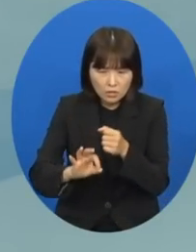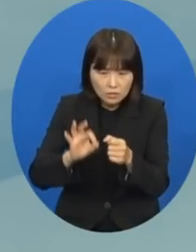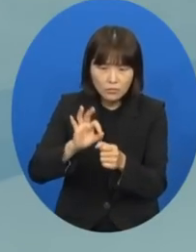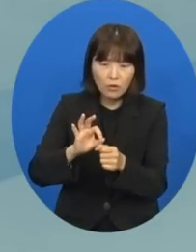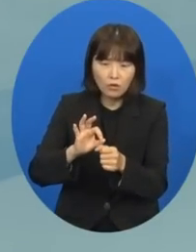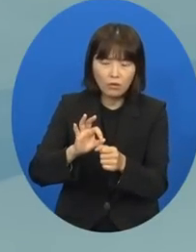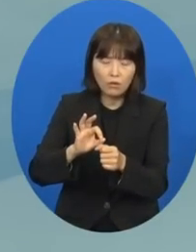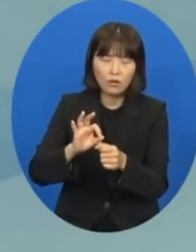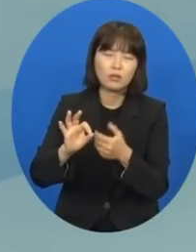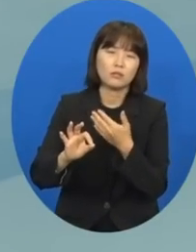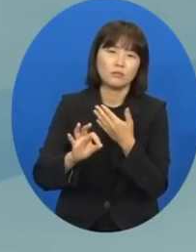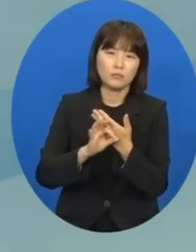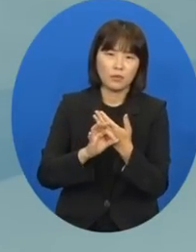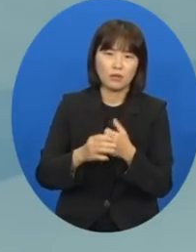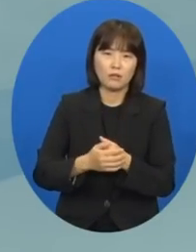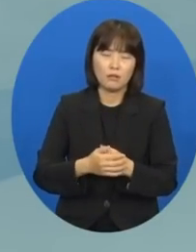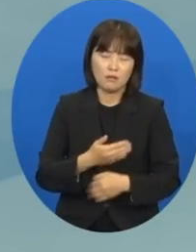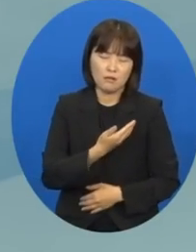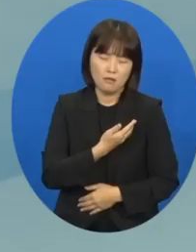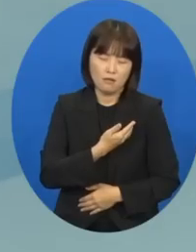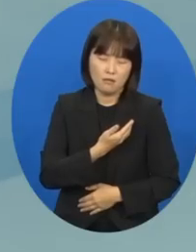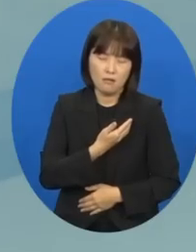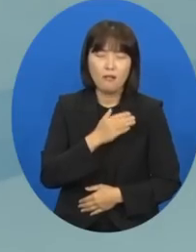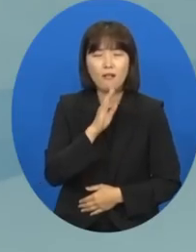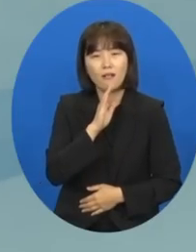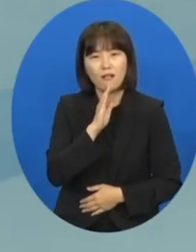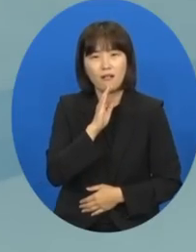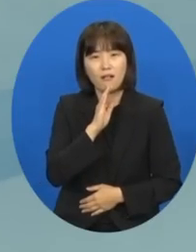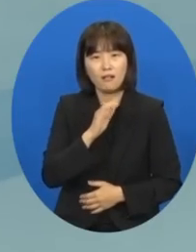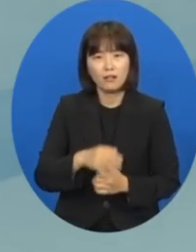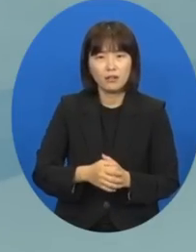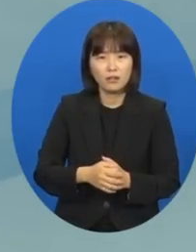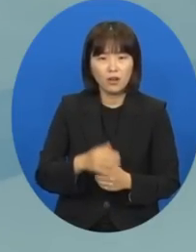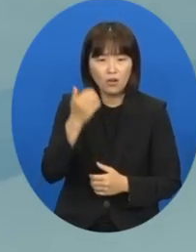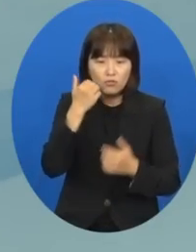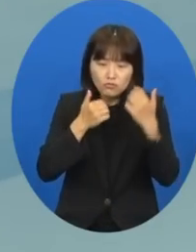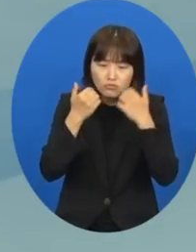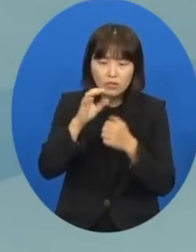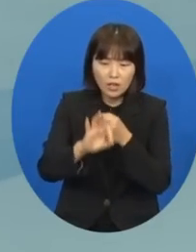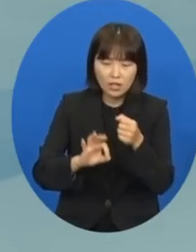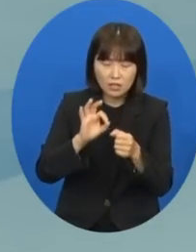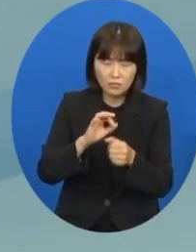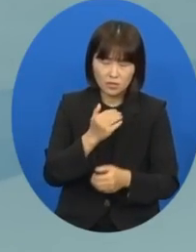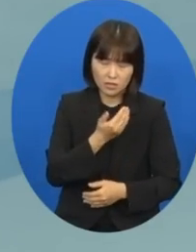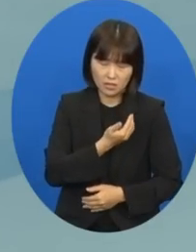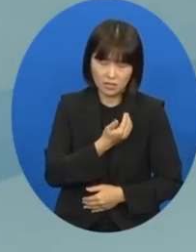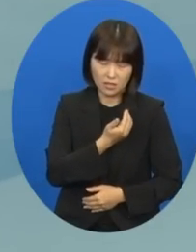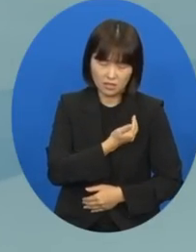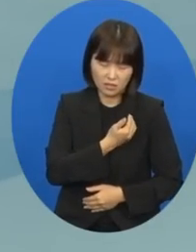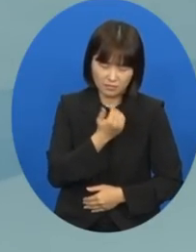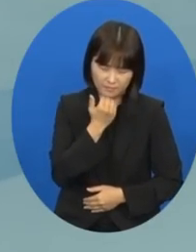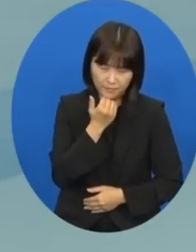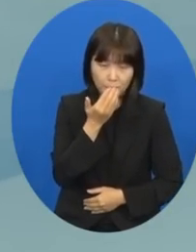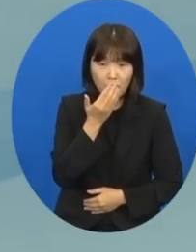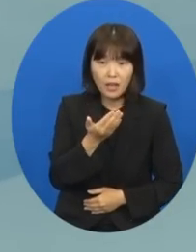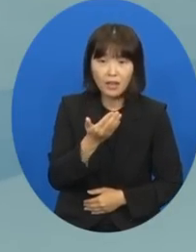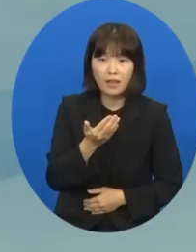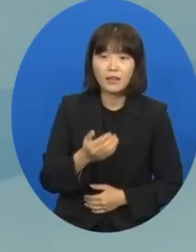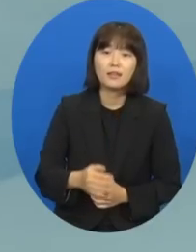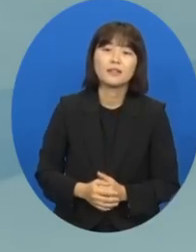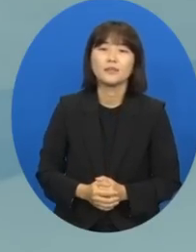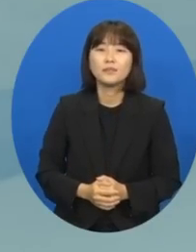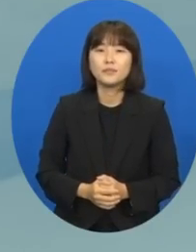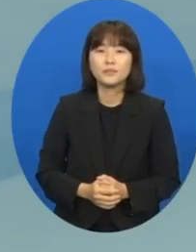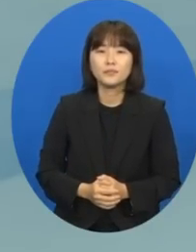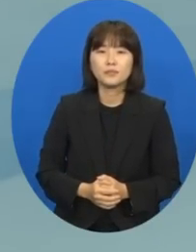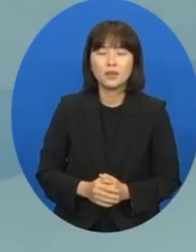겁니다. 정말 존경스러울 정도로 버틴 겁니다. 누가 10년을 기다릴 수 있어요? 누가 10년을 버틸 수 있습니까? 이거는